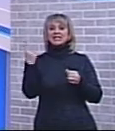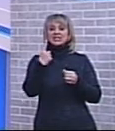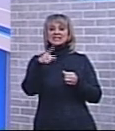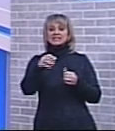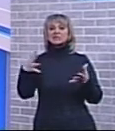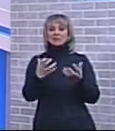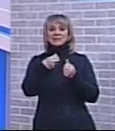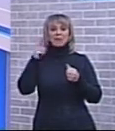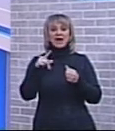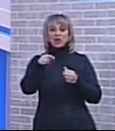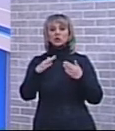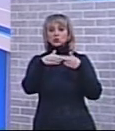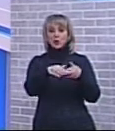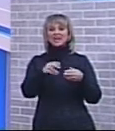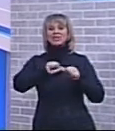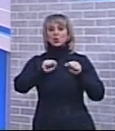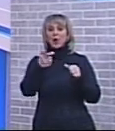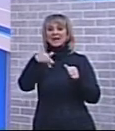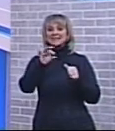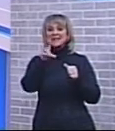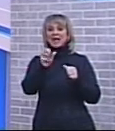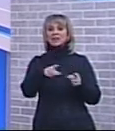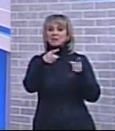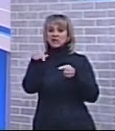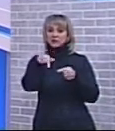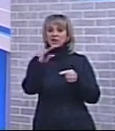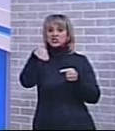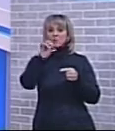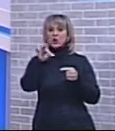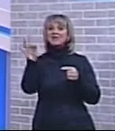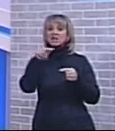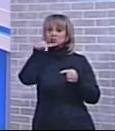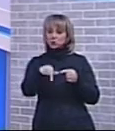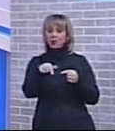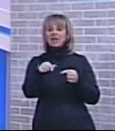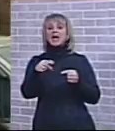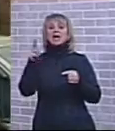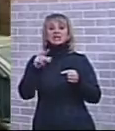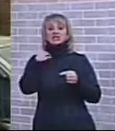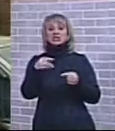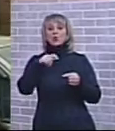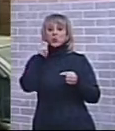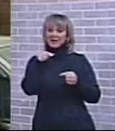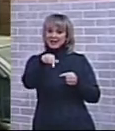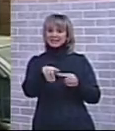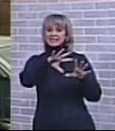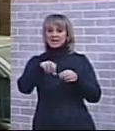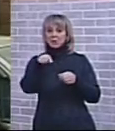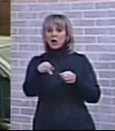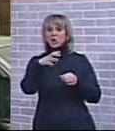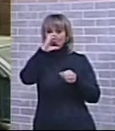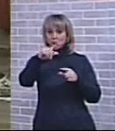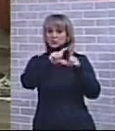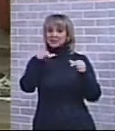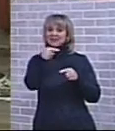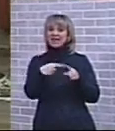Единственный спасенный моряк сухогруза «Герои Арсенала» перевезен из Темрюка в Ростов. Моториста гражданина Украины забрали в консульство